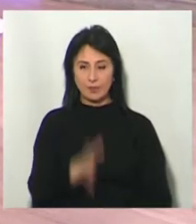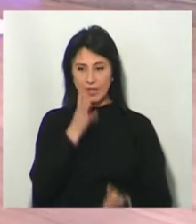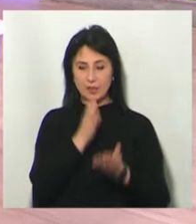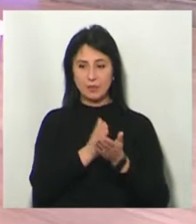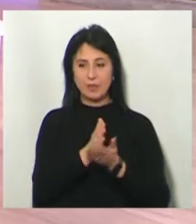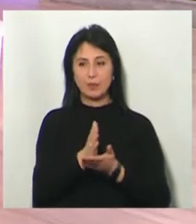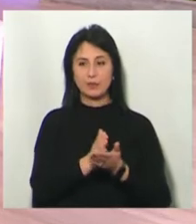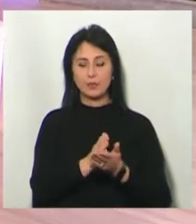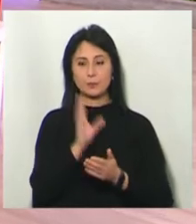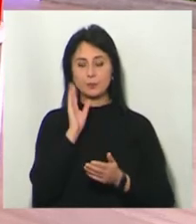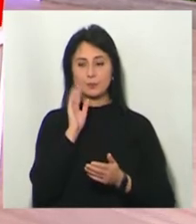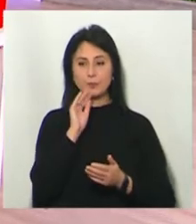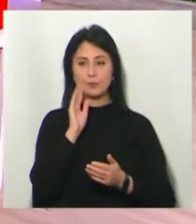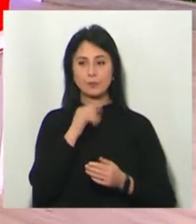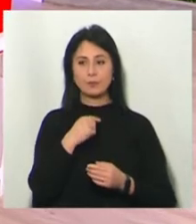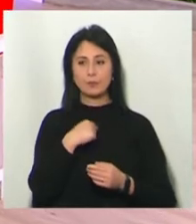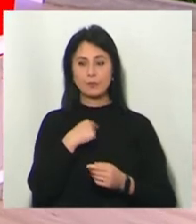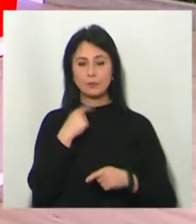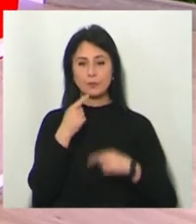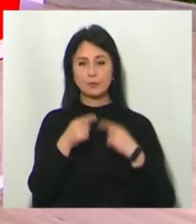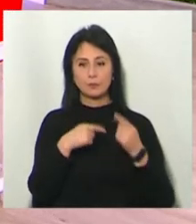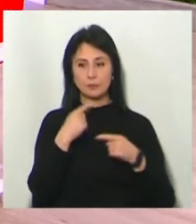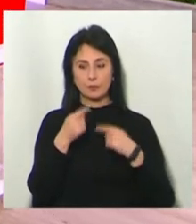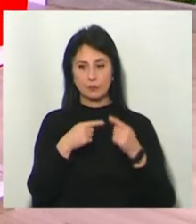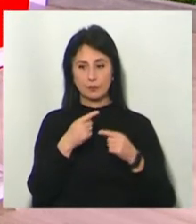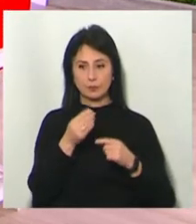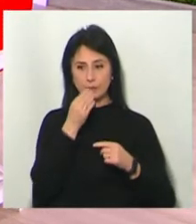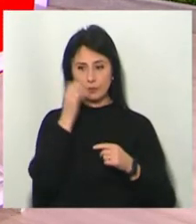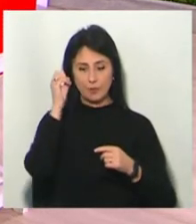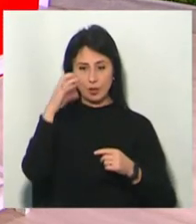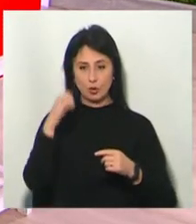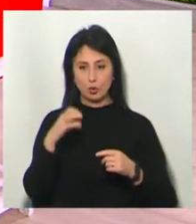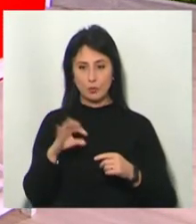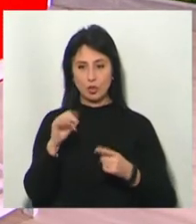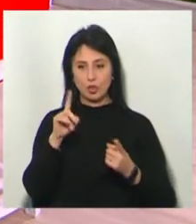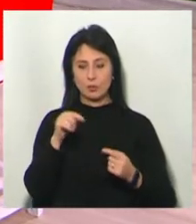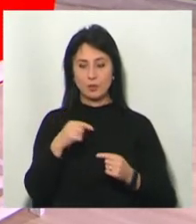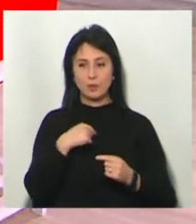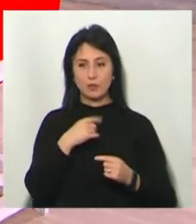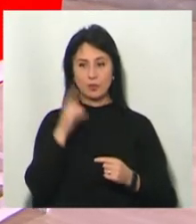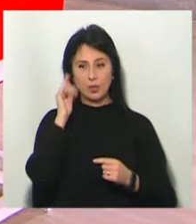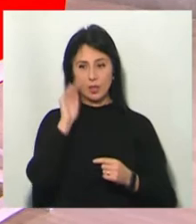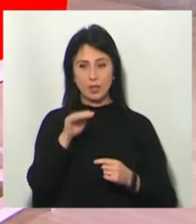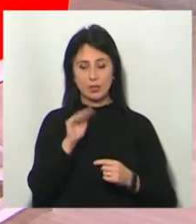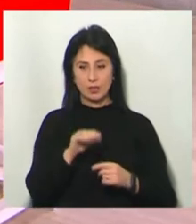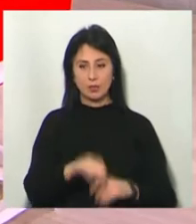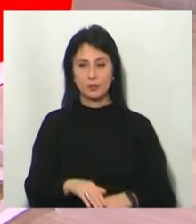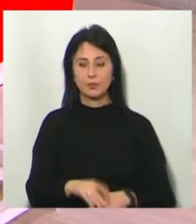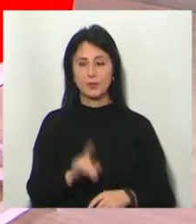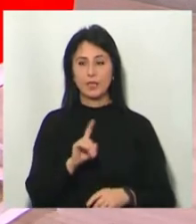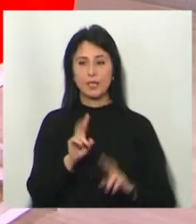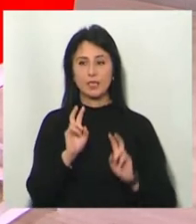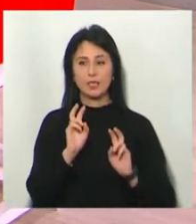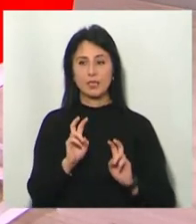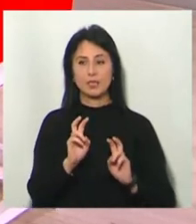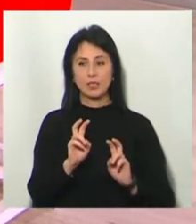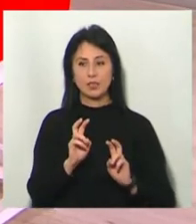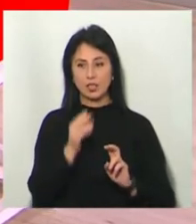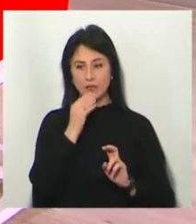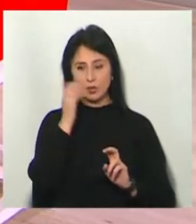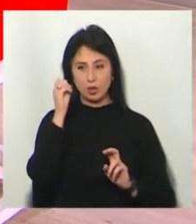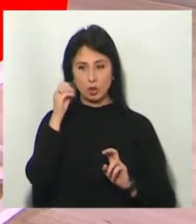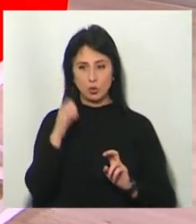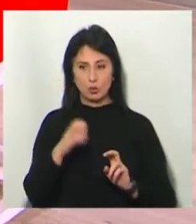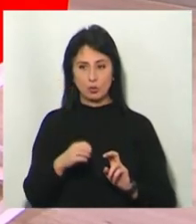წლების მანძილზე, როდესაც ჩვენ საუბრობთ კვებითი შუქნიშნის შესაბამისად, მე მინდა გაგახსენოთ, რას ნიშნავს